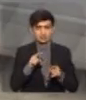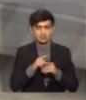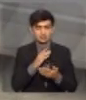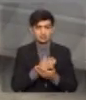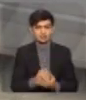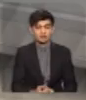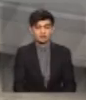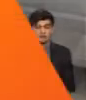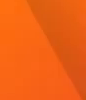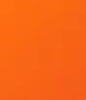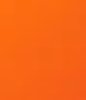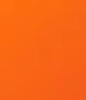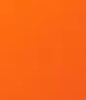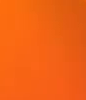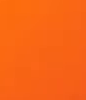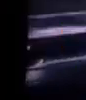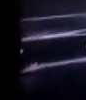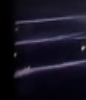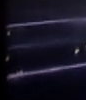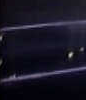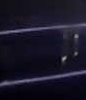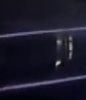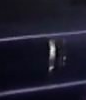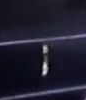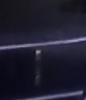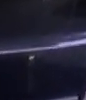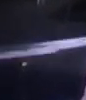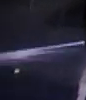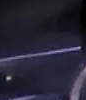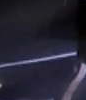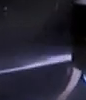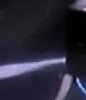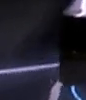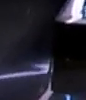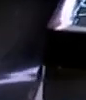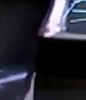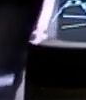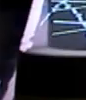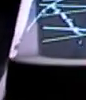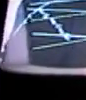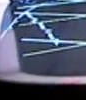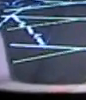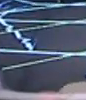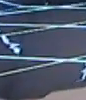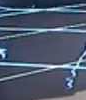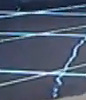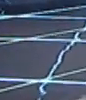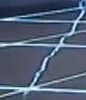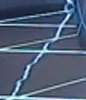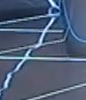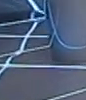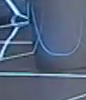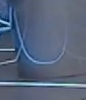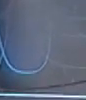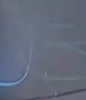Информбюро, Карагандинская область. Будьте в курсе всех важных событий, происходящих в стране. Подписывайтесь на наш канал в YouTube,